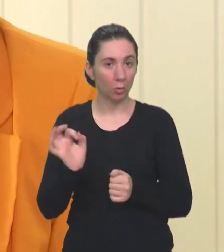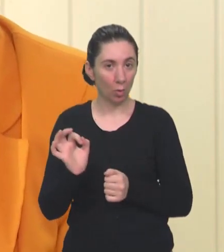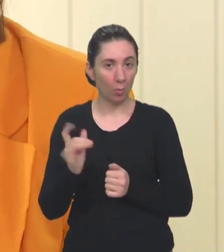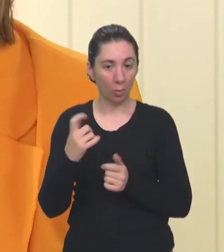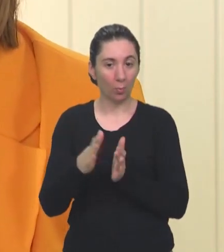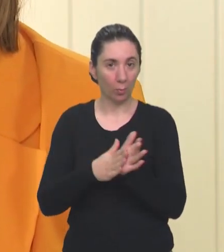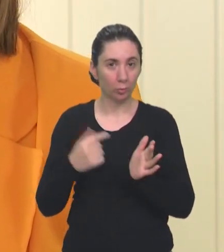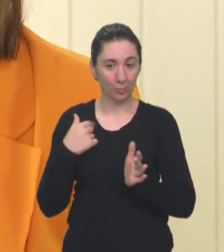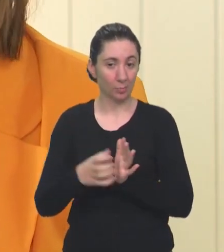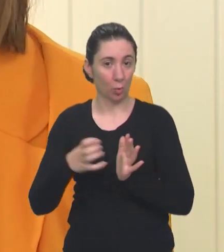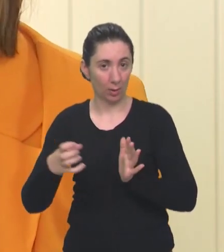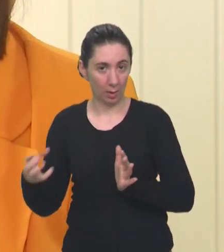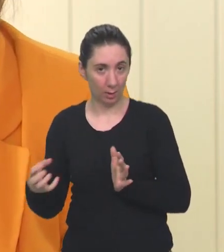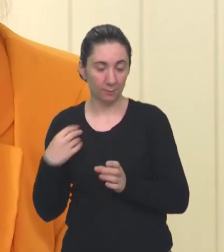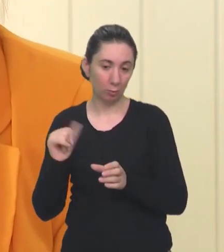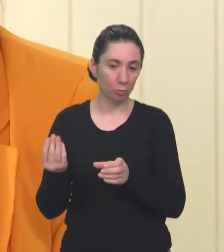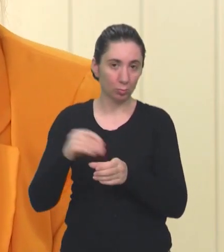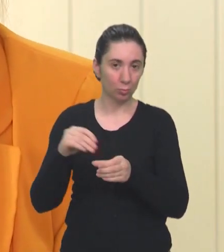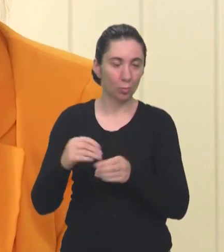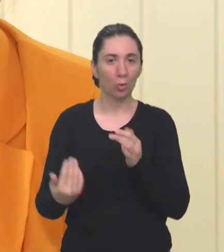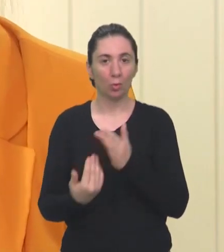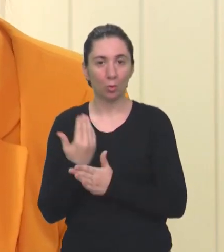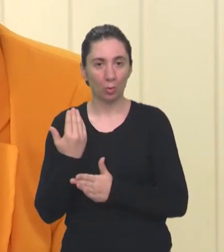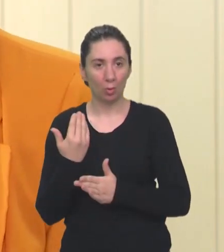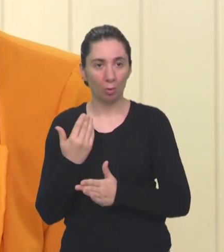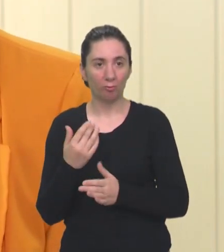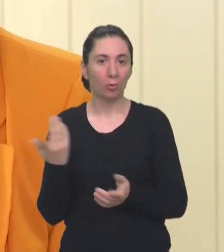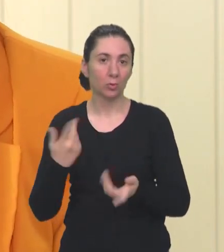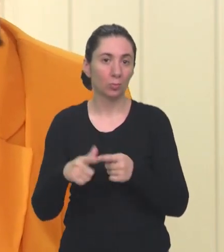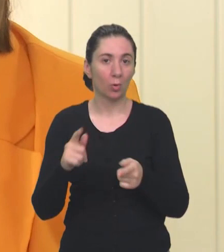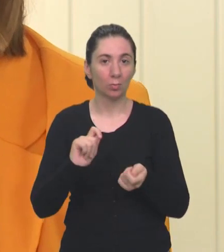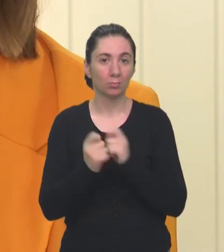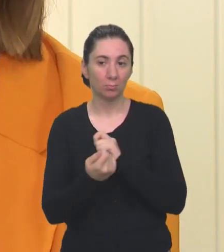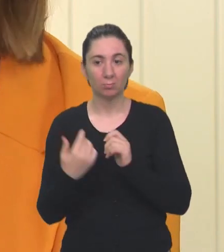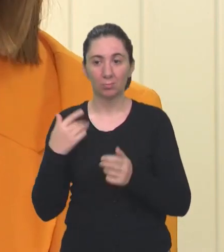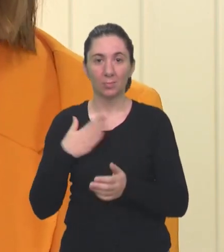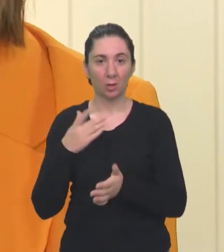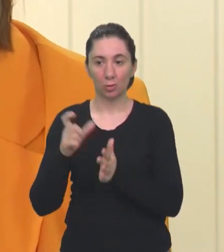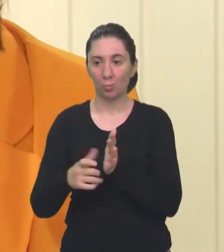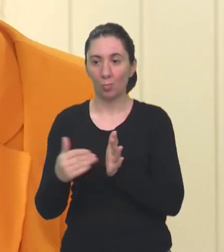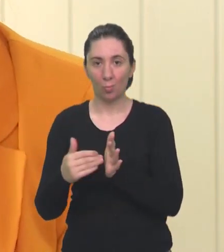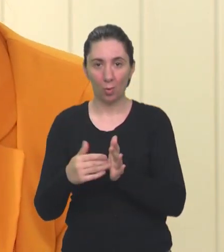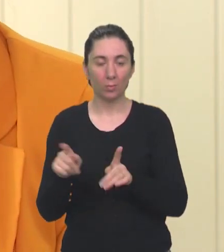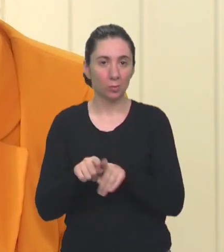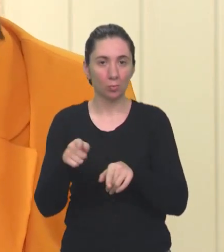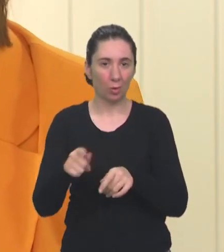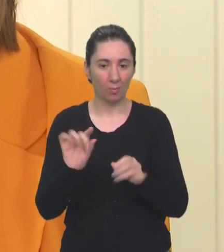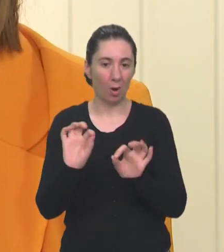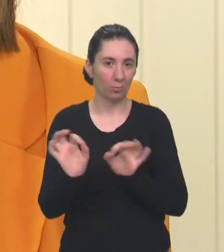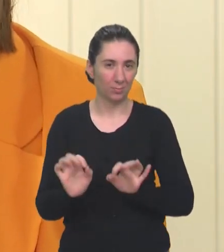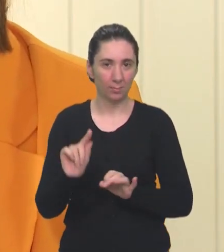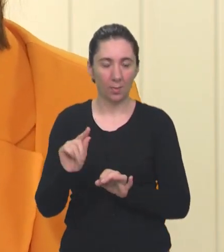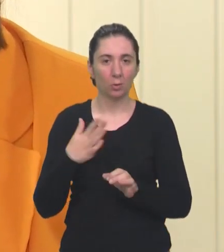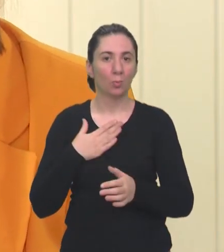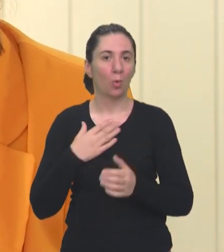dobrim od početka nastavili i ubacili smo neke nove, s obzirom kako se mijenjaju stvari potrebe naših članstva, tako smo